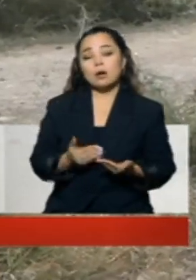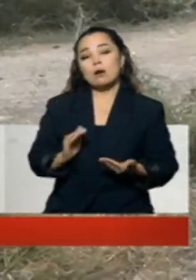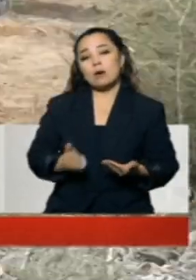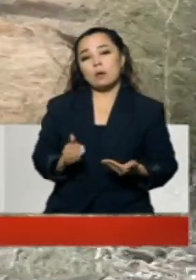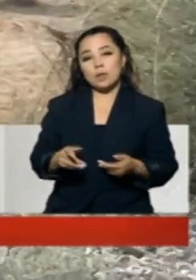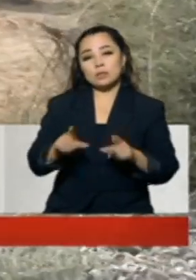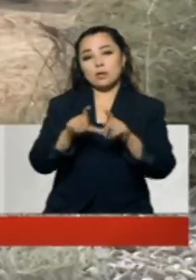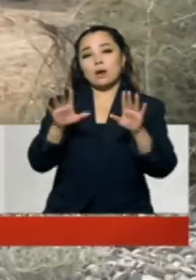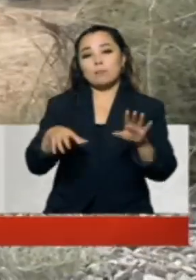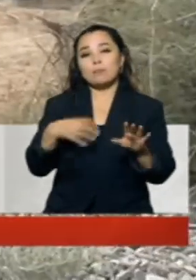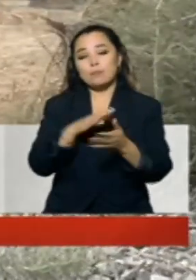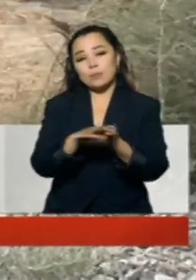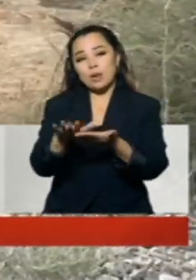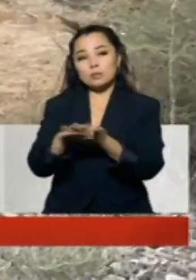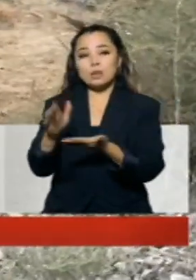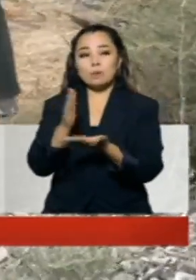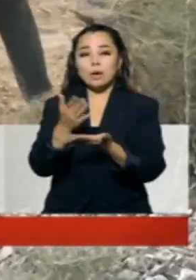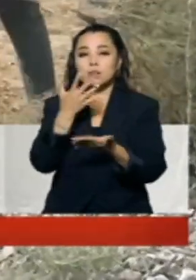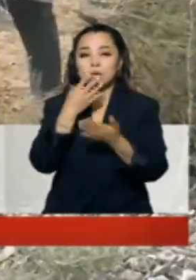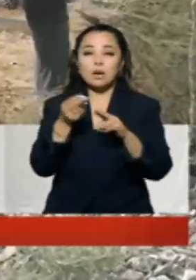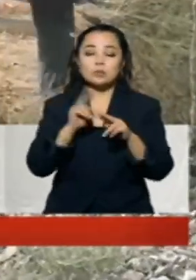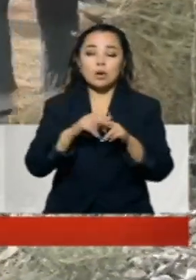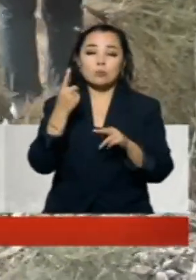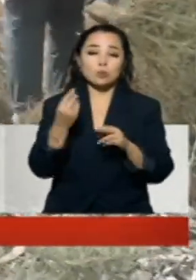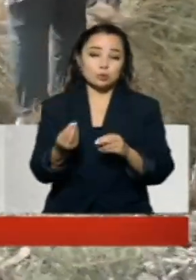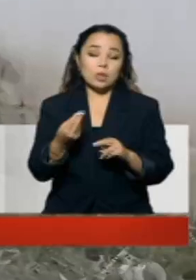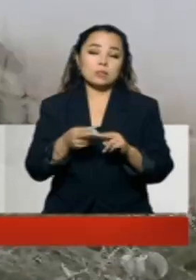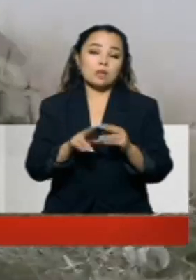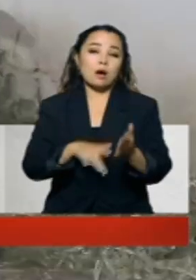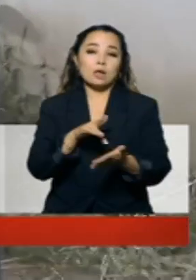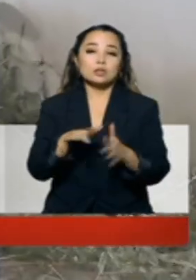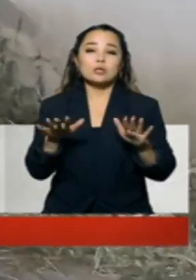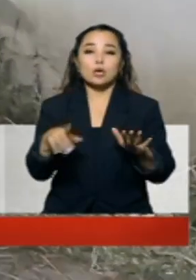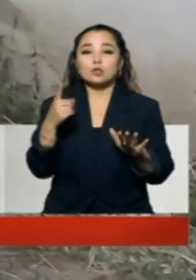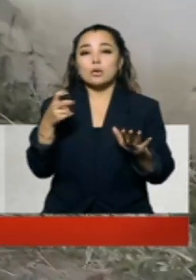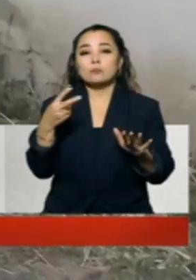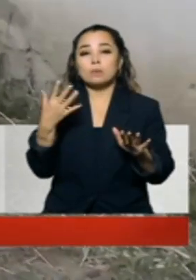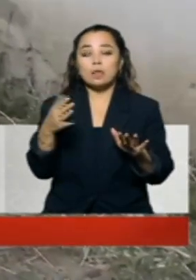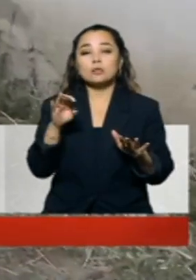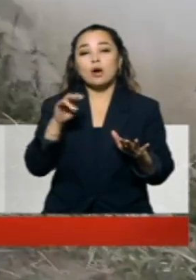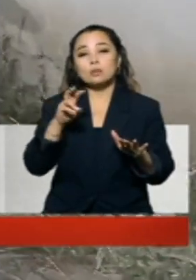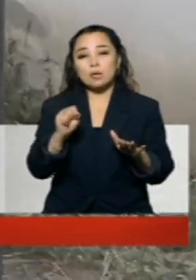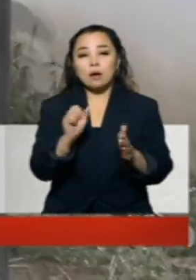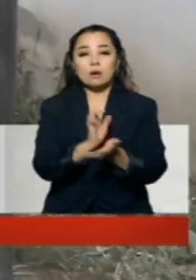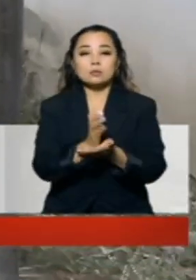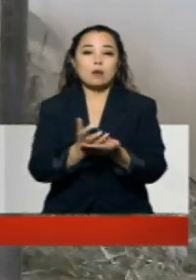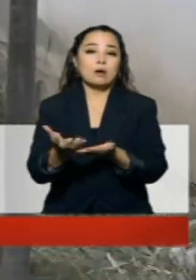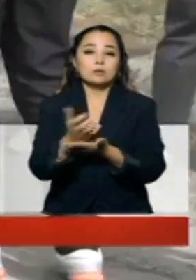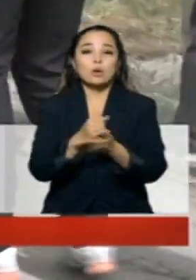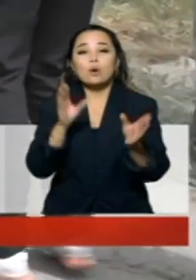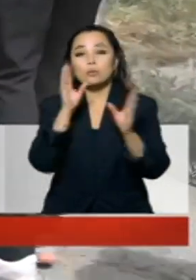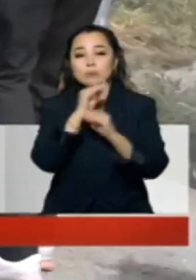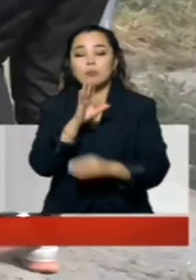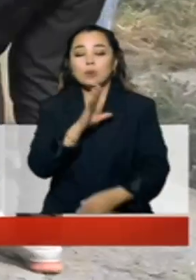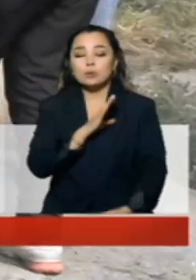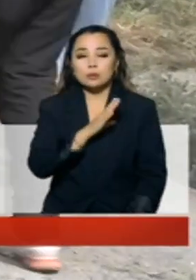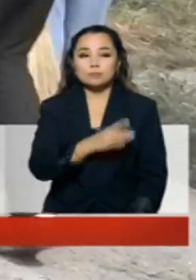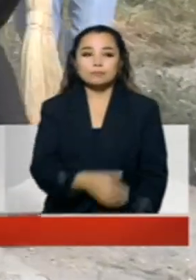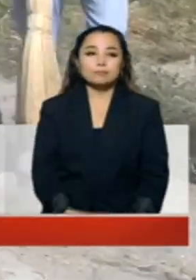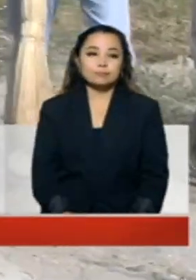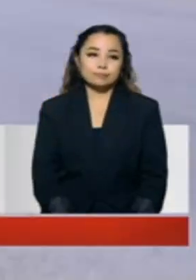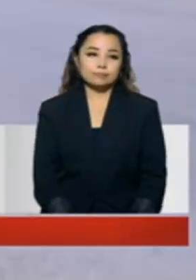коммерциялық нысандардың маңы тазартылды. Осылайша бір күнде қала аумағынан 325 тоннадан астам қоқыс шығарылды.